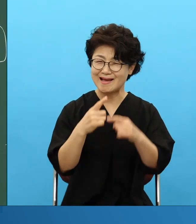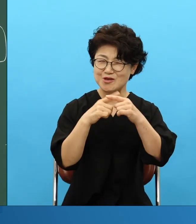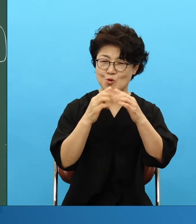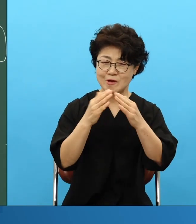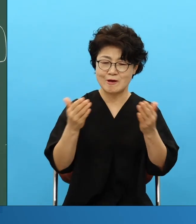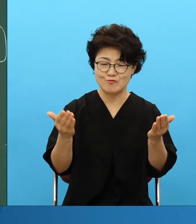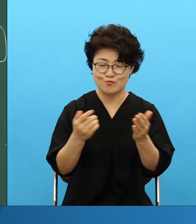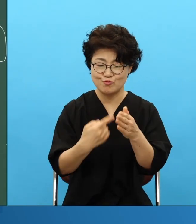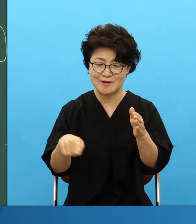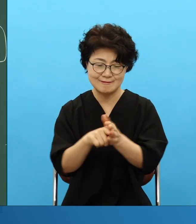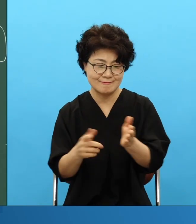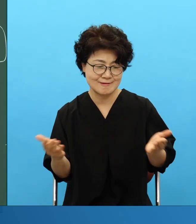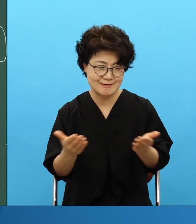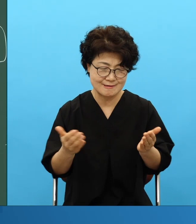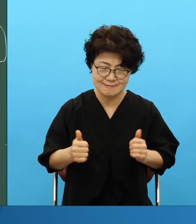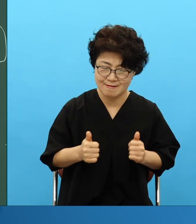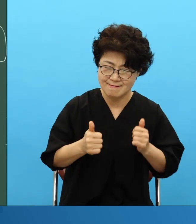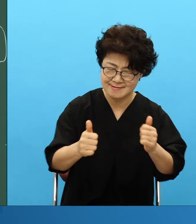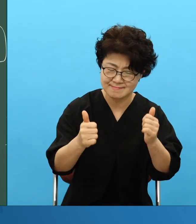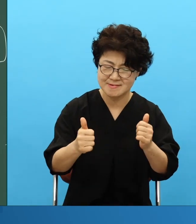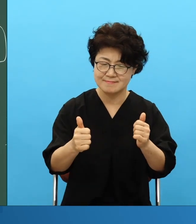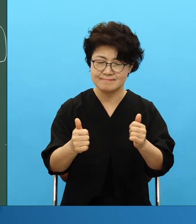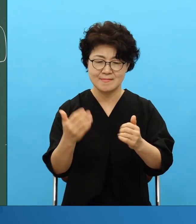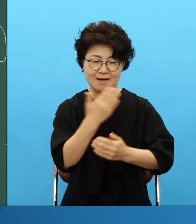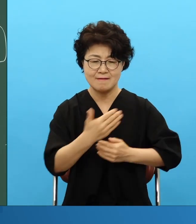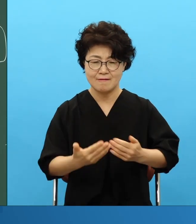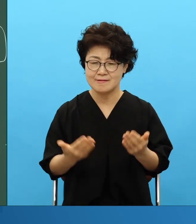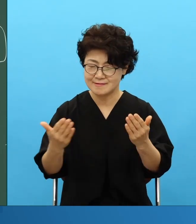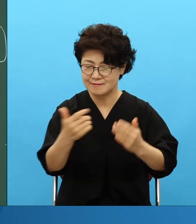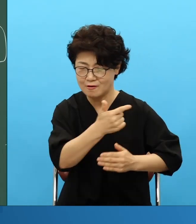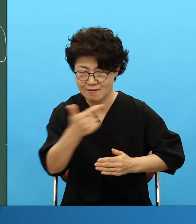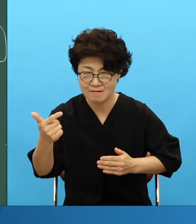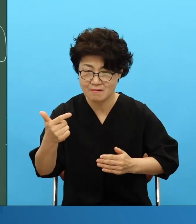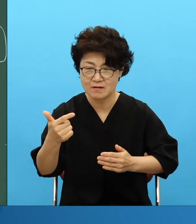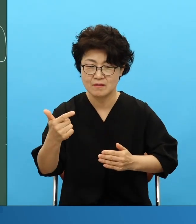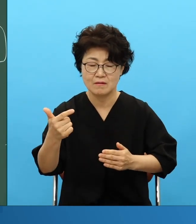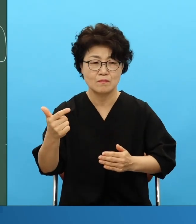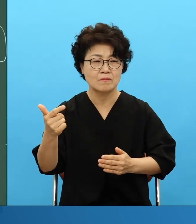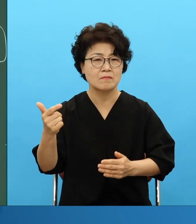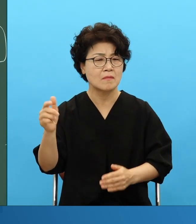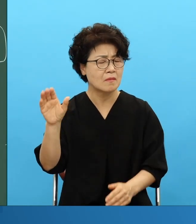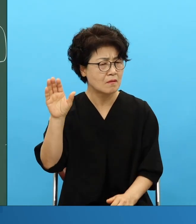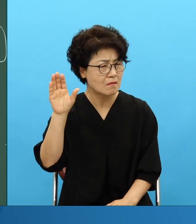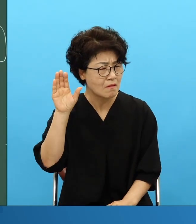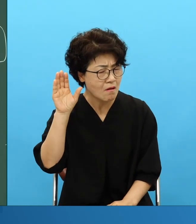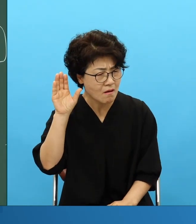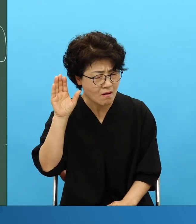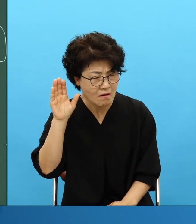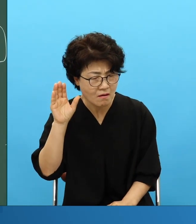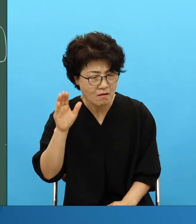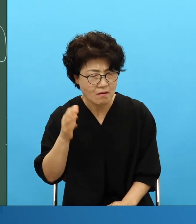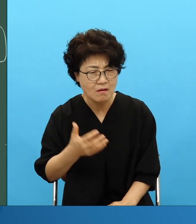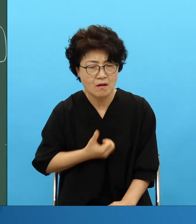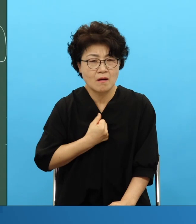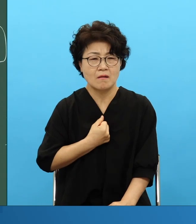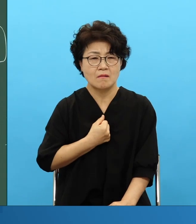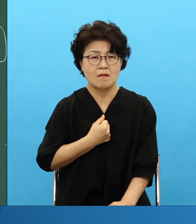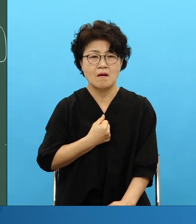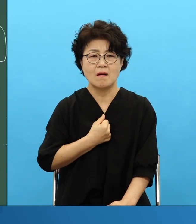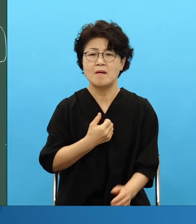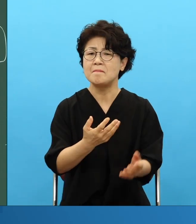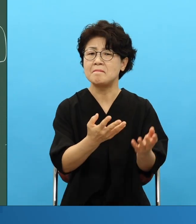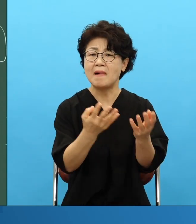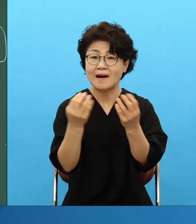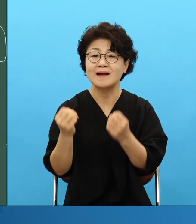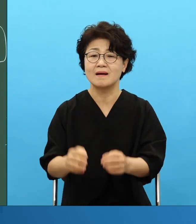이럴 때 깜짝 놀랐는데 And I'm shocked when people say, I did so much for the 그렇게 church. 생각하는 사람들 많아요. There are a lot of people who think that way. 얼마나 하나님의